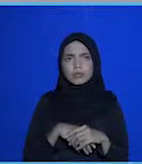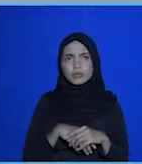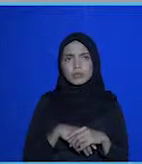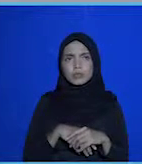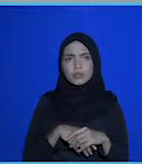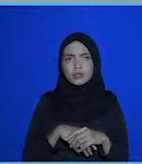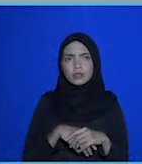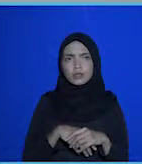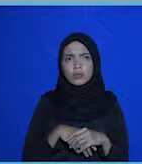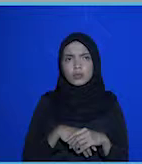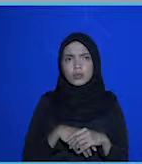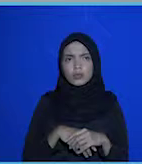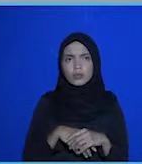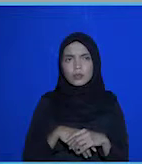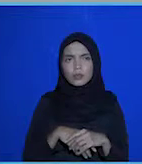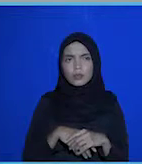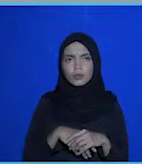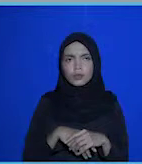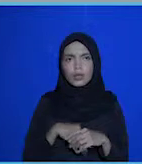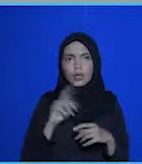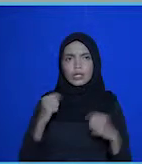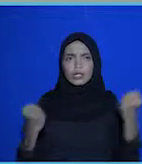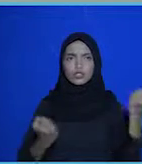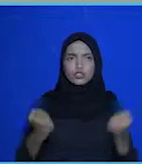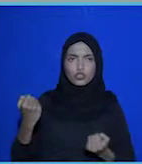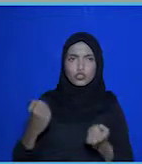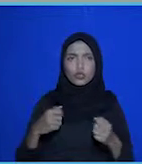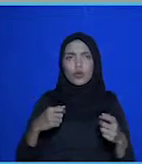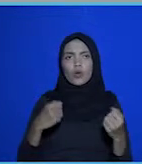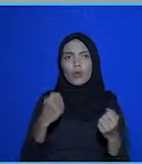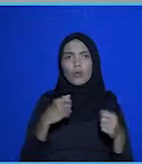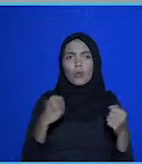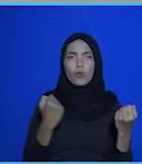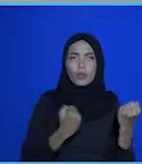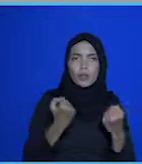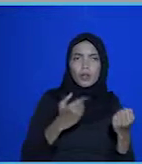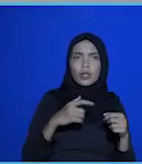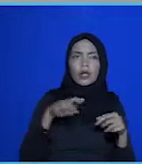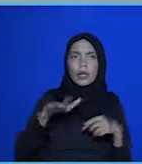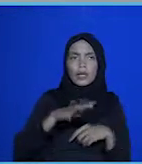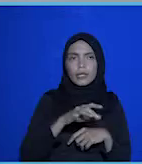umum, ada truk, ada mobil tangki air, dan motor.